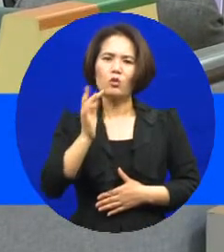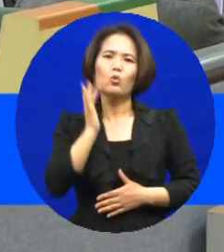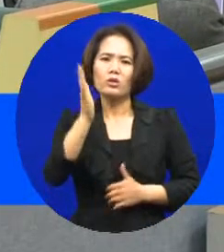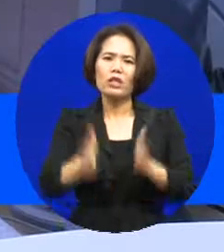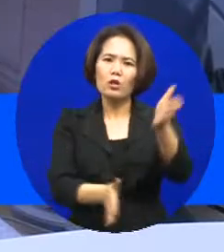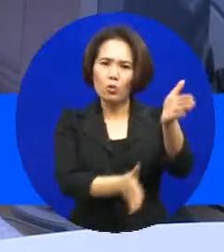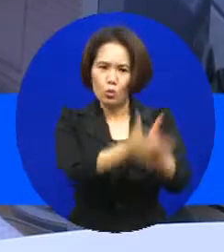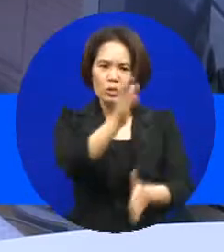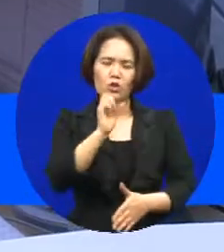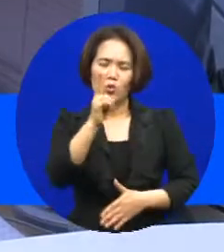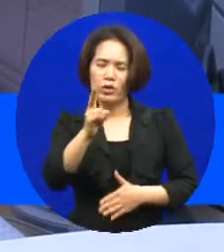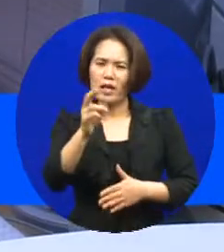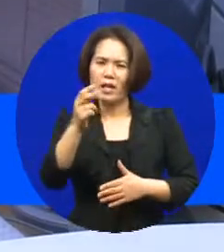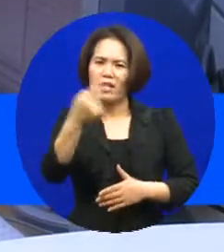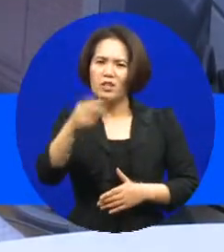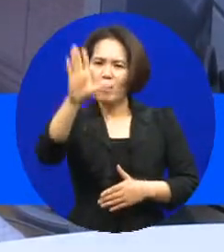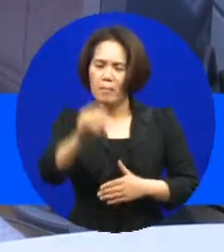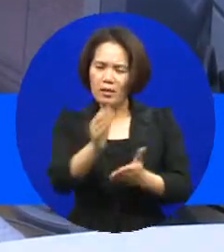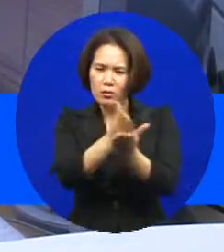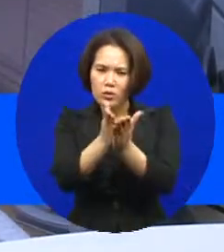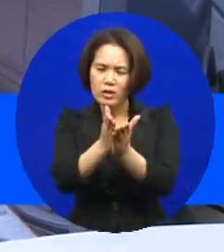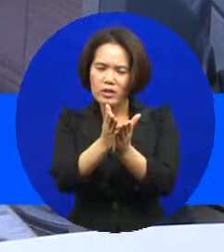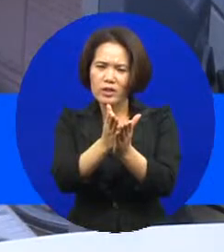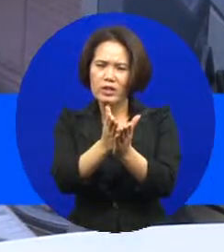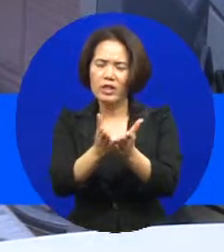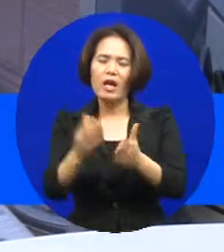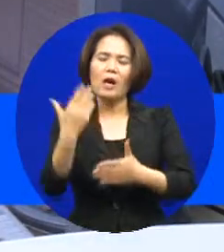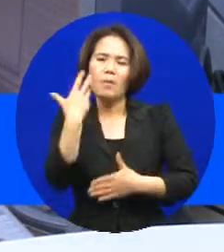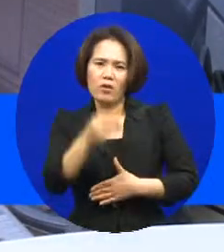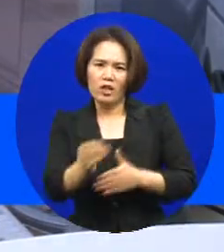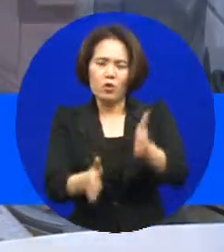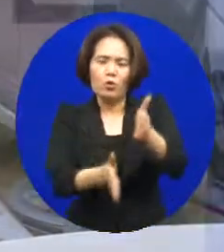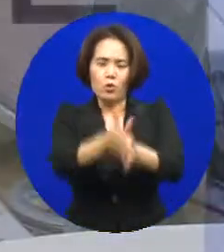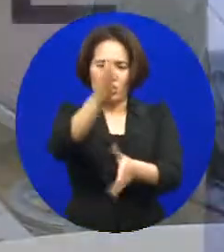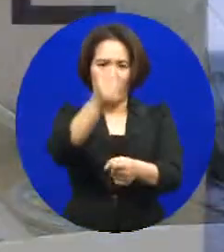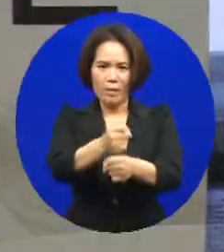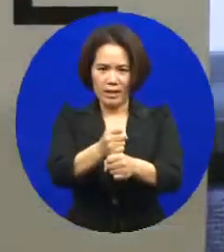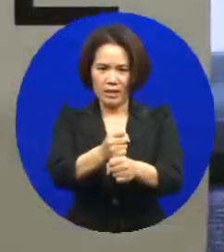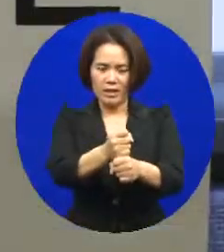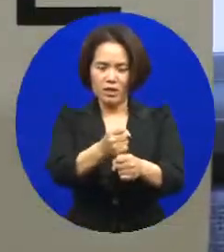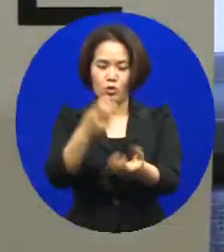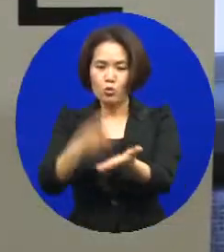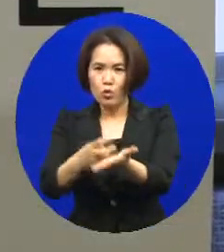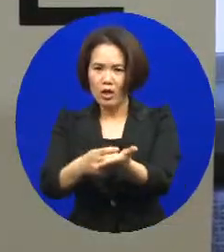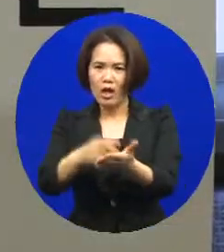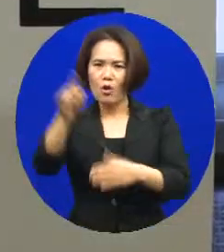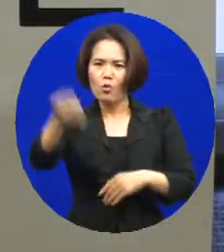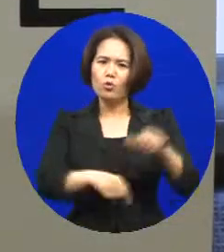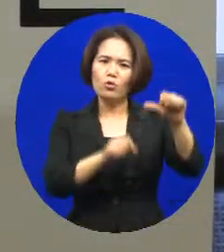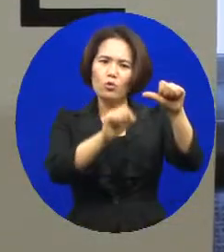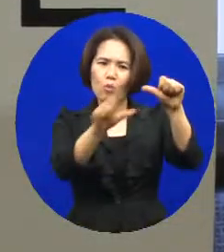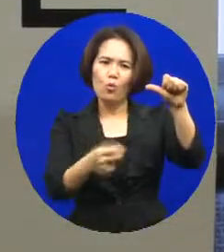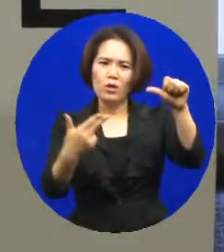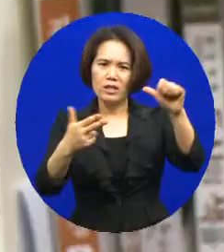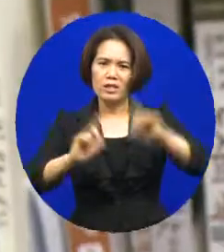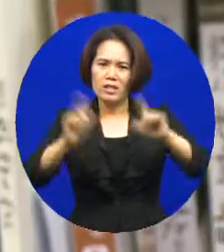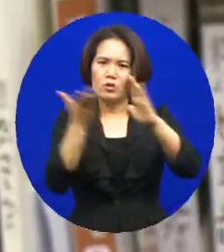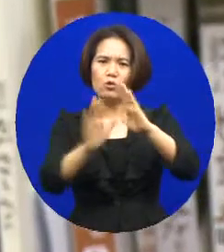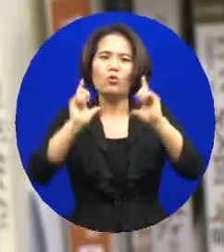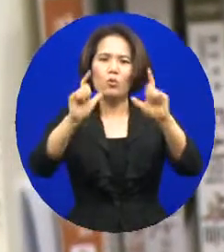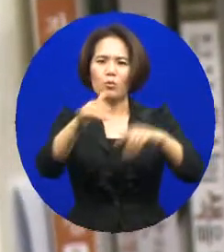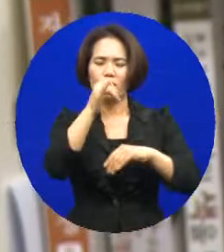매력을 갖고 품격 있고 아름다운 도시 경관을 조성하는 토대가 될 용인시 경관 조례가 오는 5월 7일